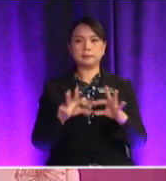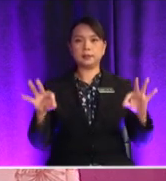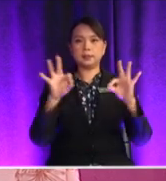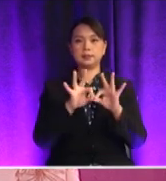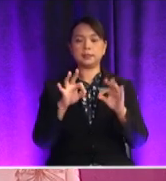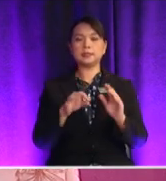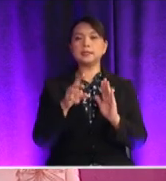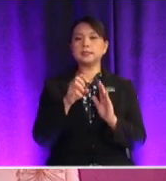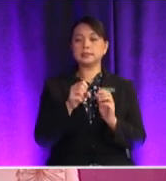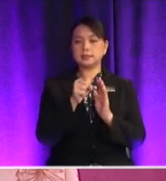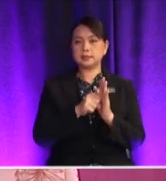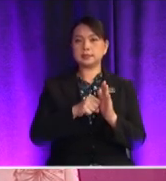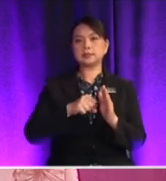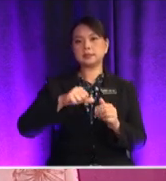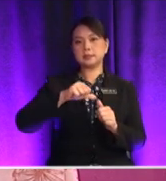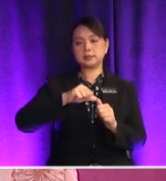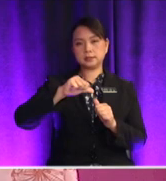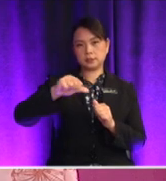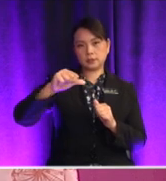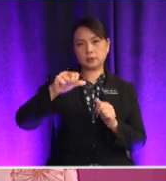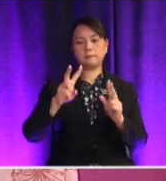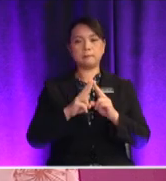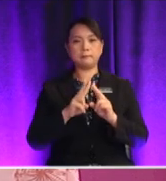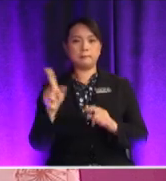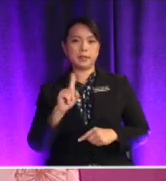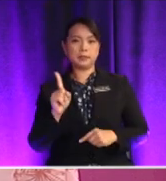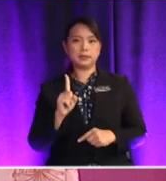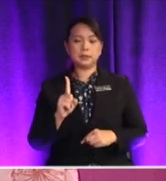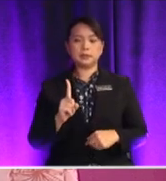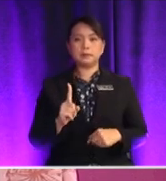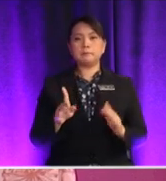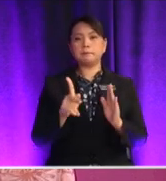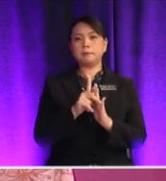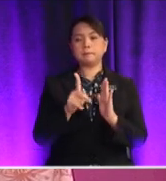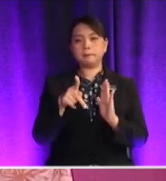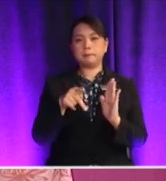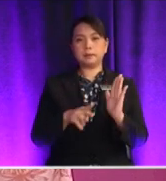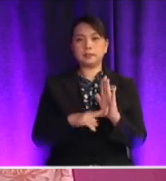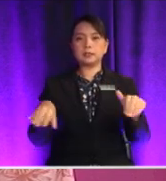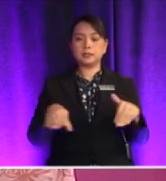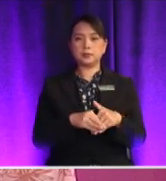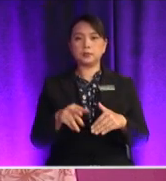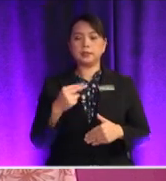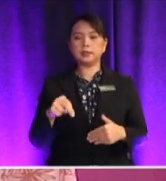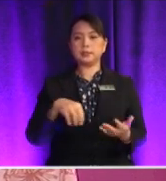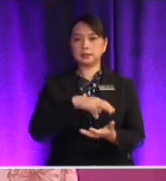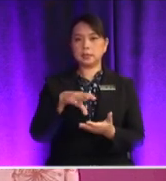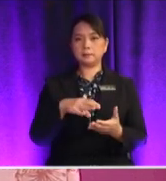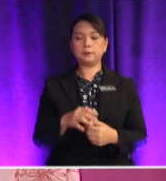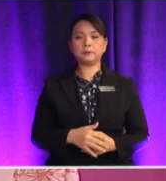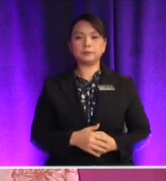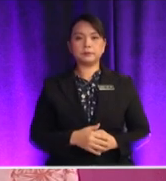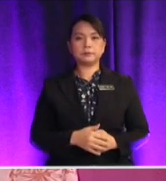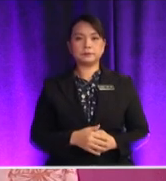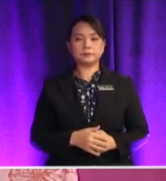manakah perkahwinan campur dianggap sebagai keunikan pada masa ini? Okey, ada anak murid saya yang nak bagi